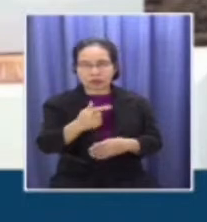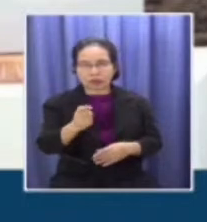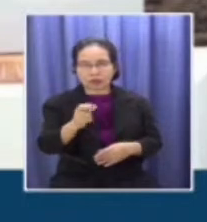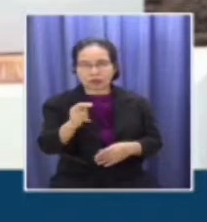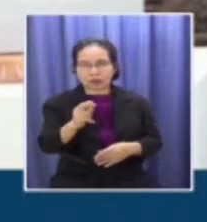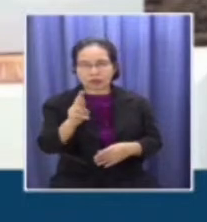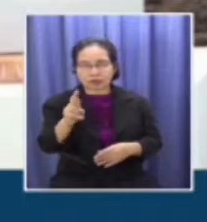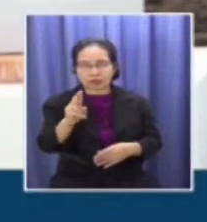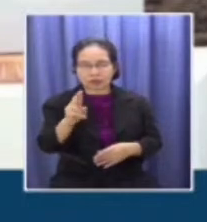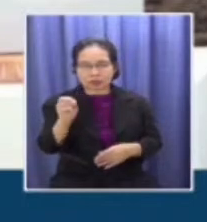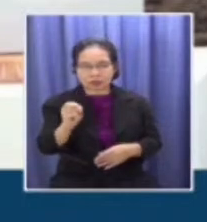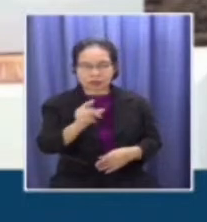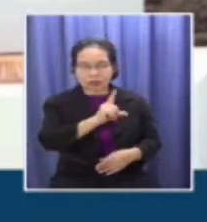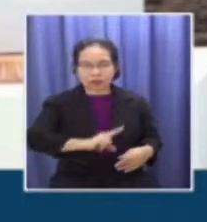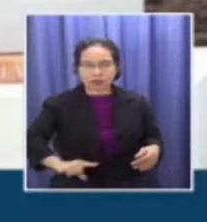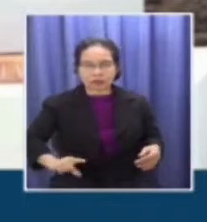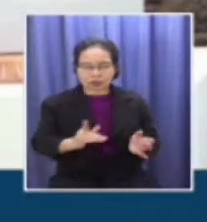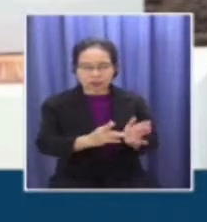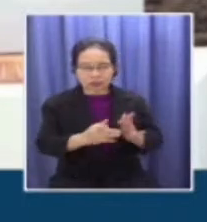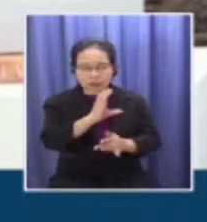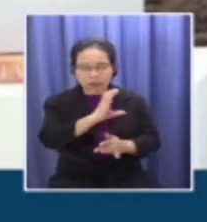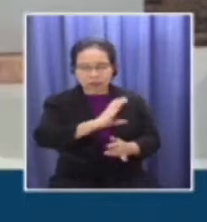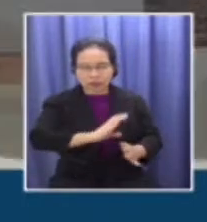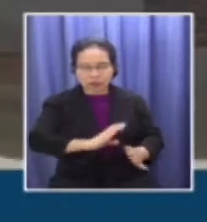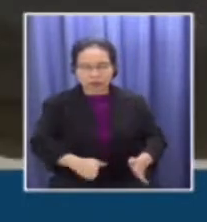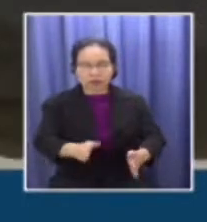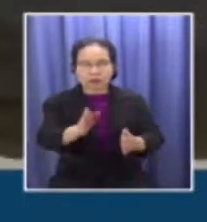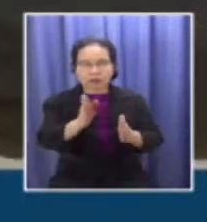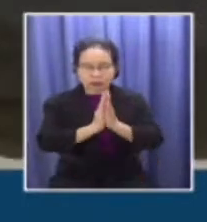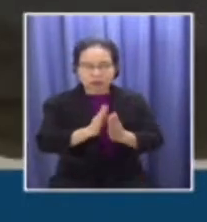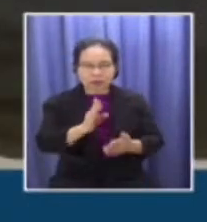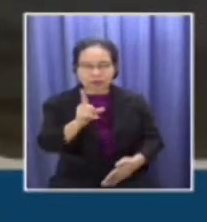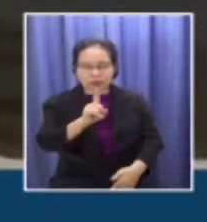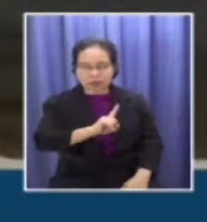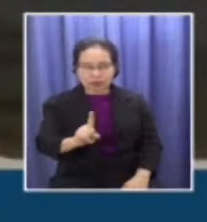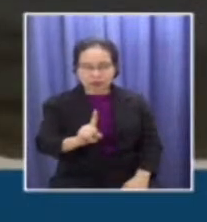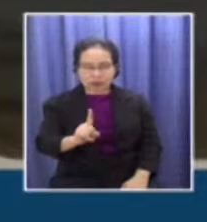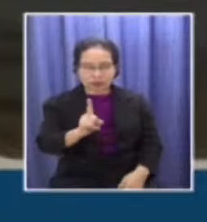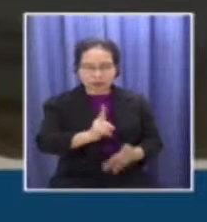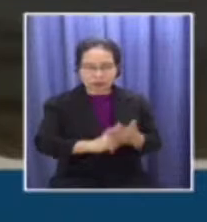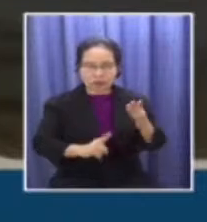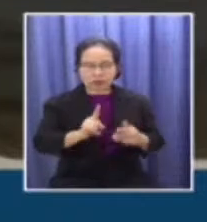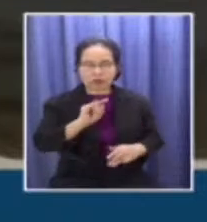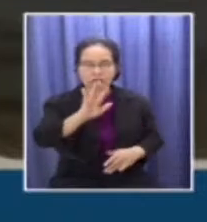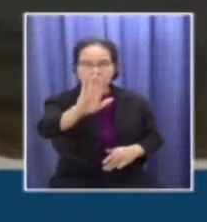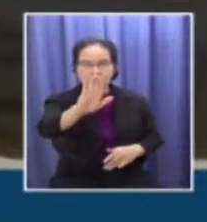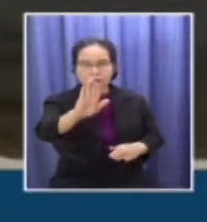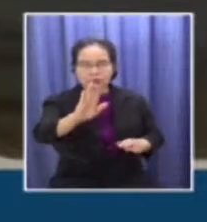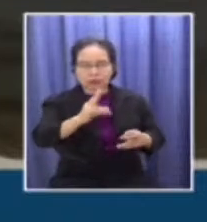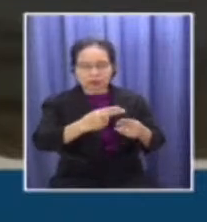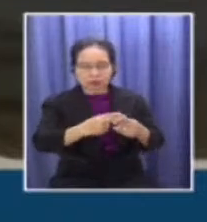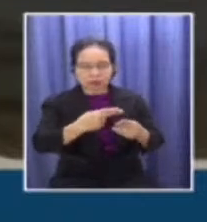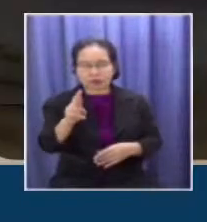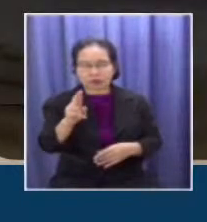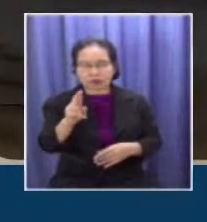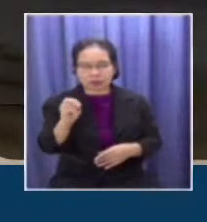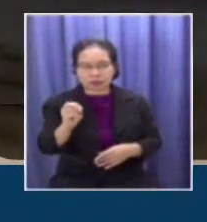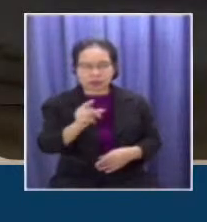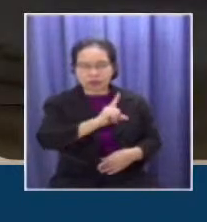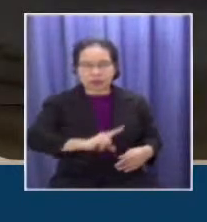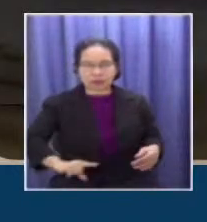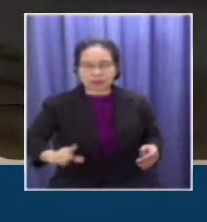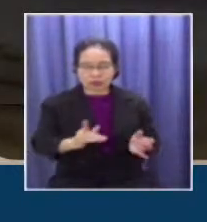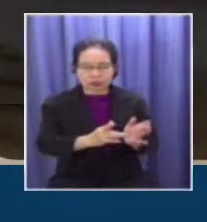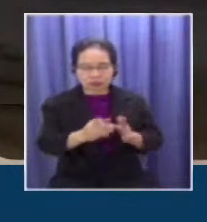no ahomane efiri onipa bi mu wɔ gathering no Awurade Yesu Kristo ebisa ahonhom no sɛ wɔn